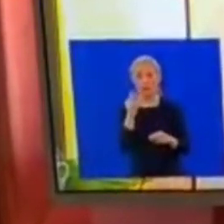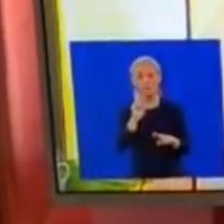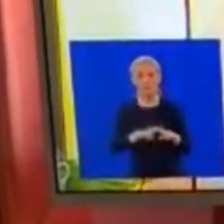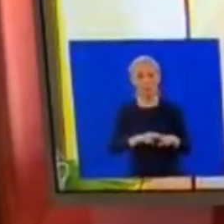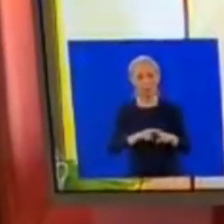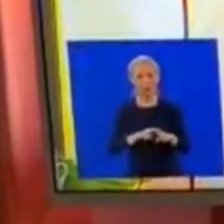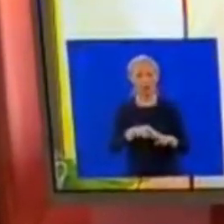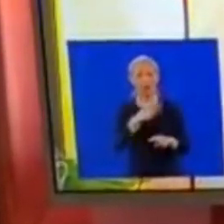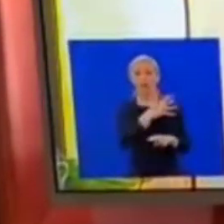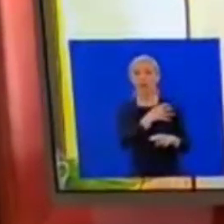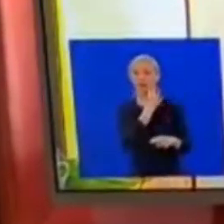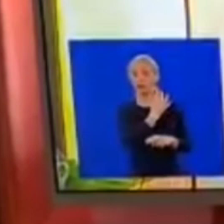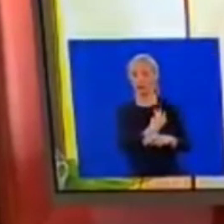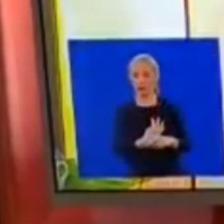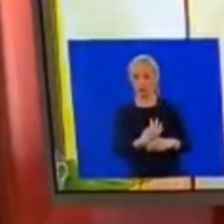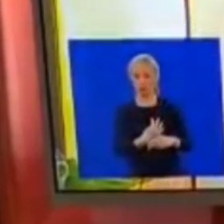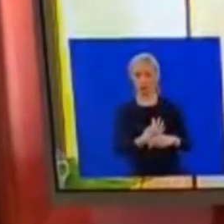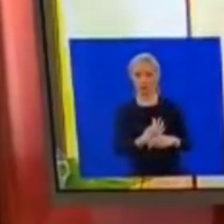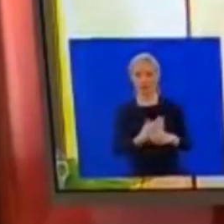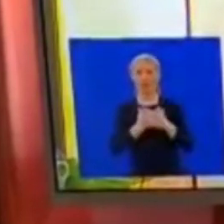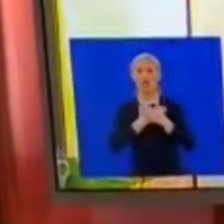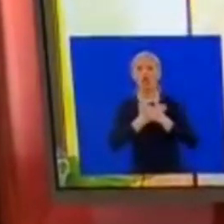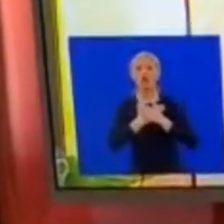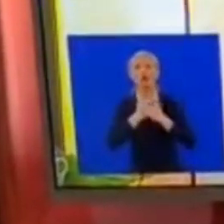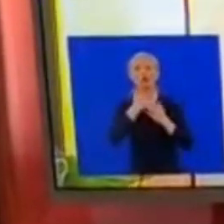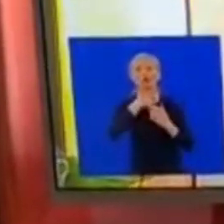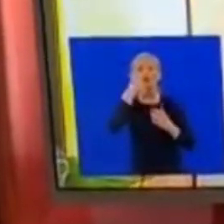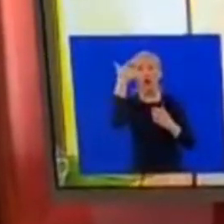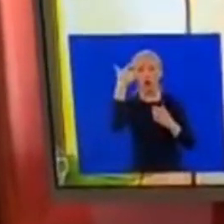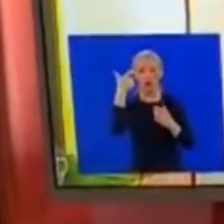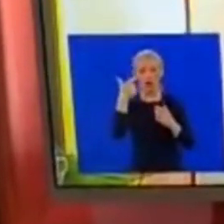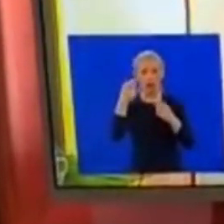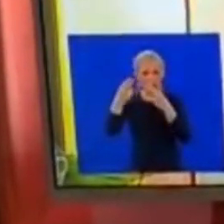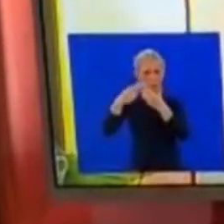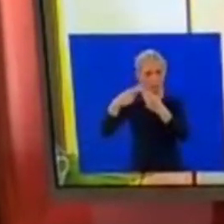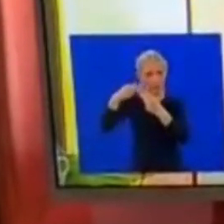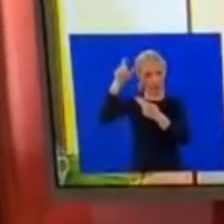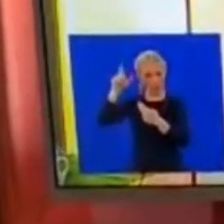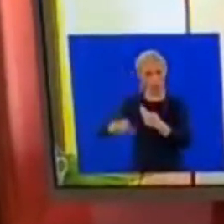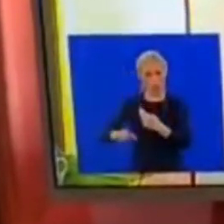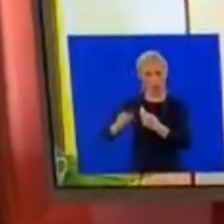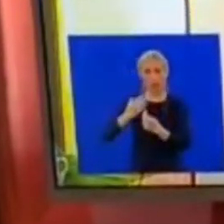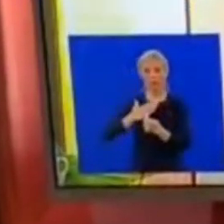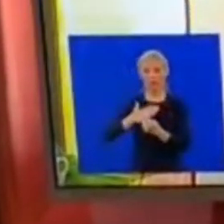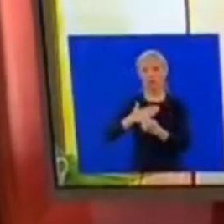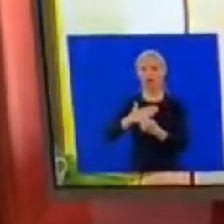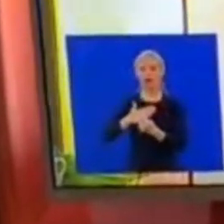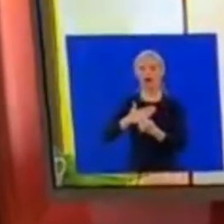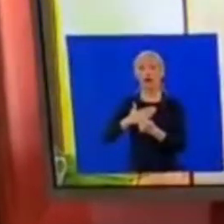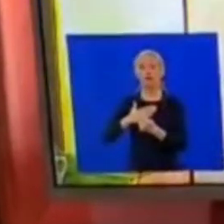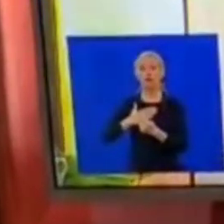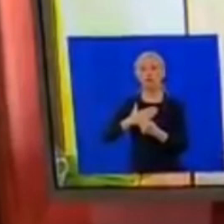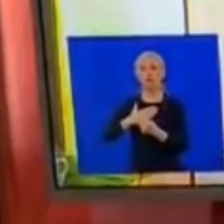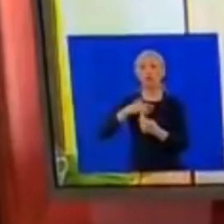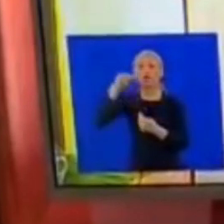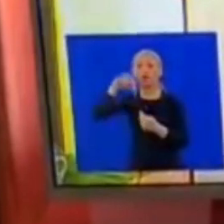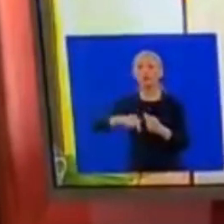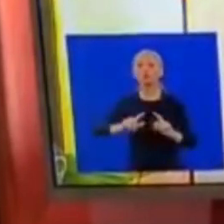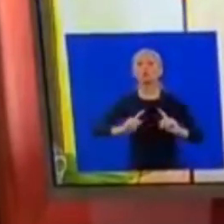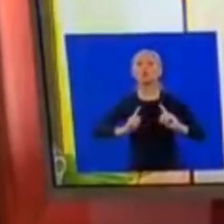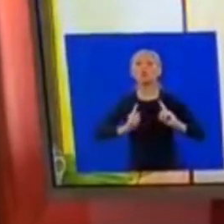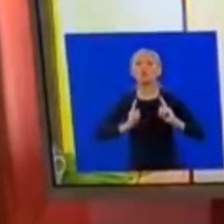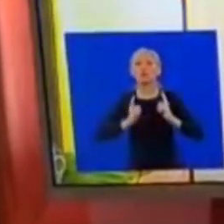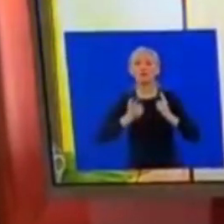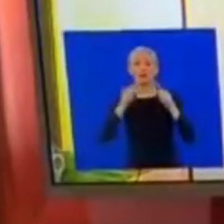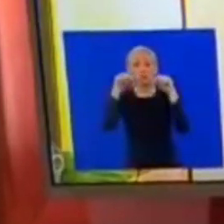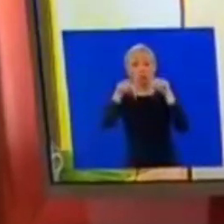biti Hrvat, ljubiti Boga, bližnjeg svoga, tu živjeti,